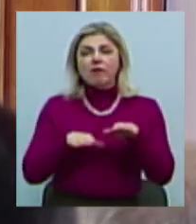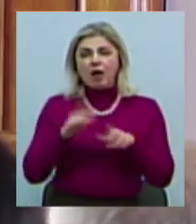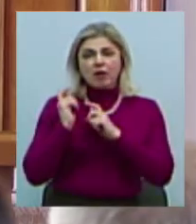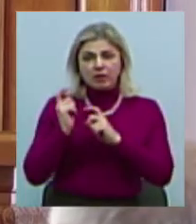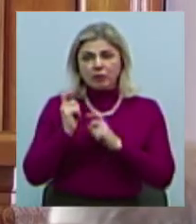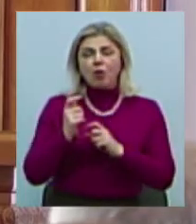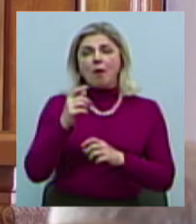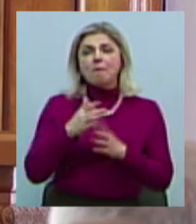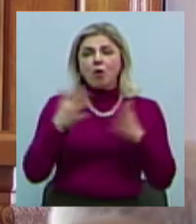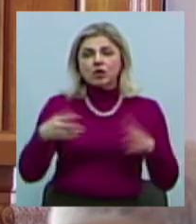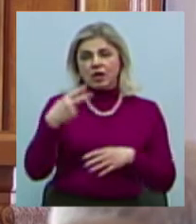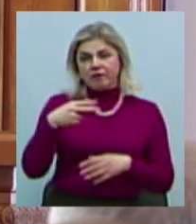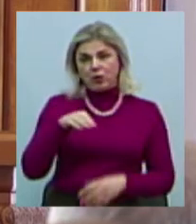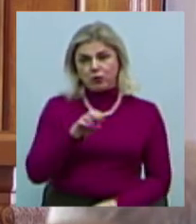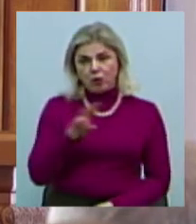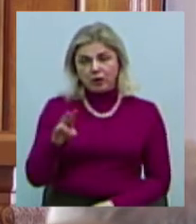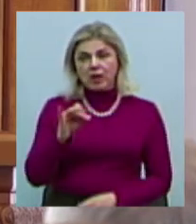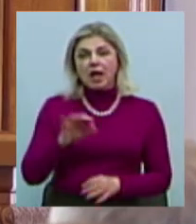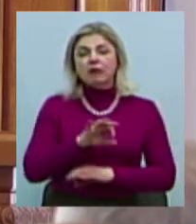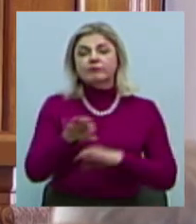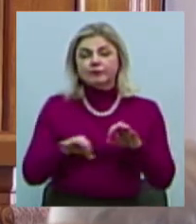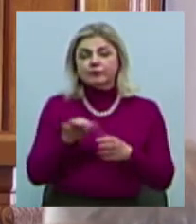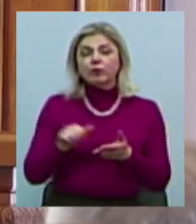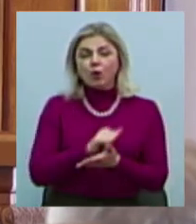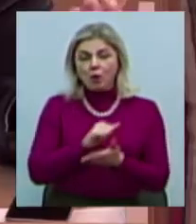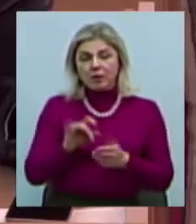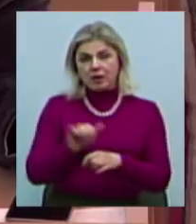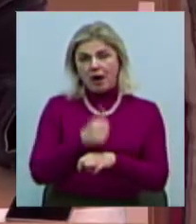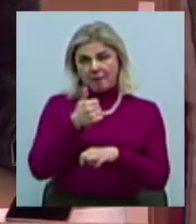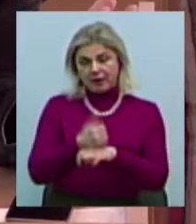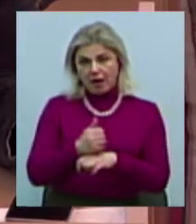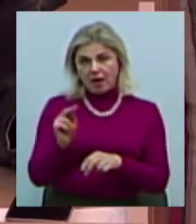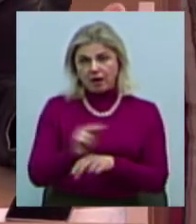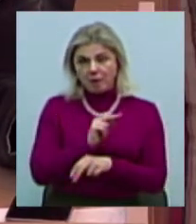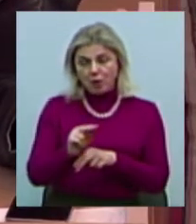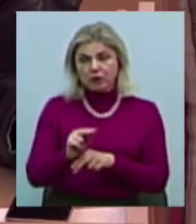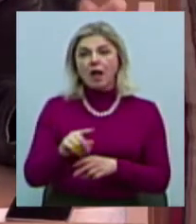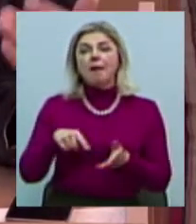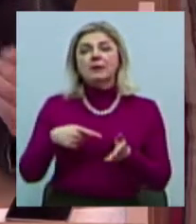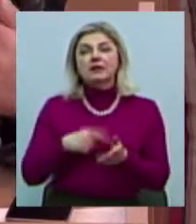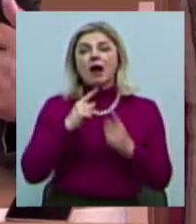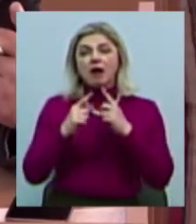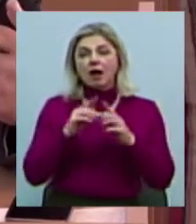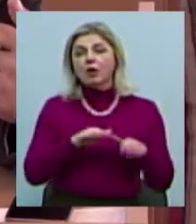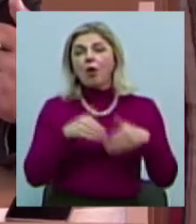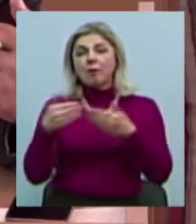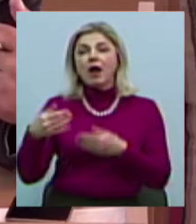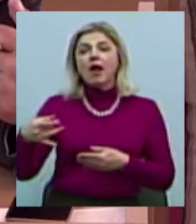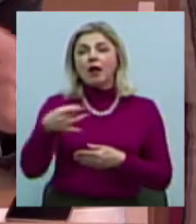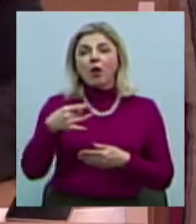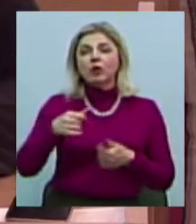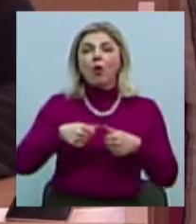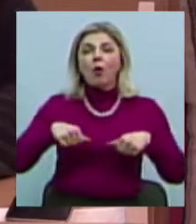20 тонн, розробки проєктної документації та капітального ремонту. Окремо міська рада звернулася до регіональної комісії з